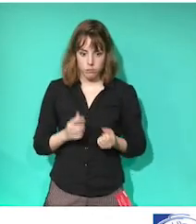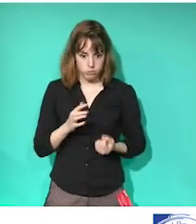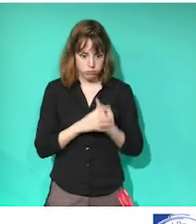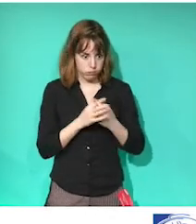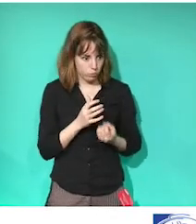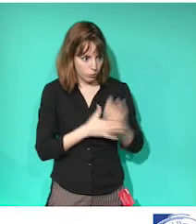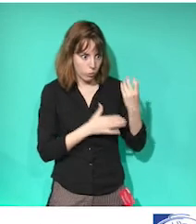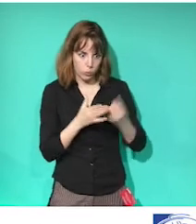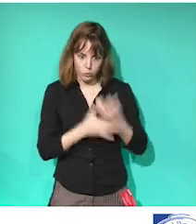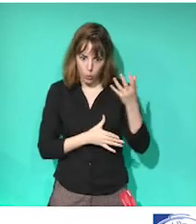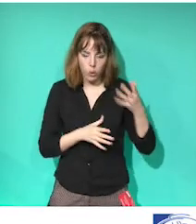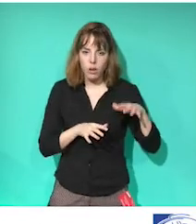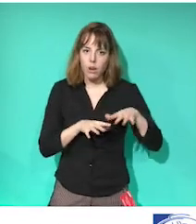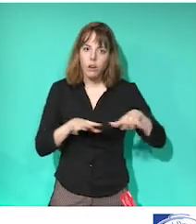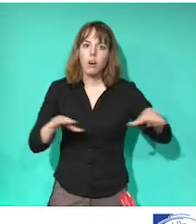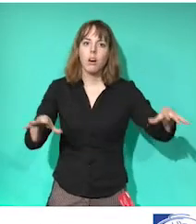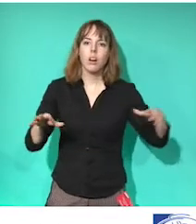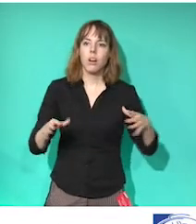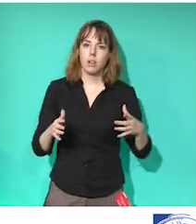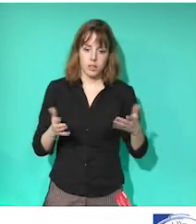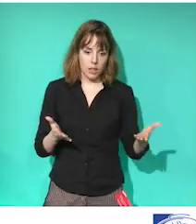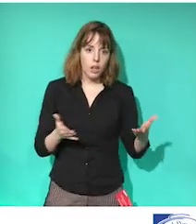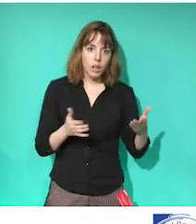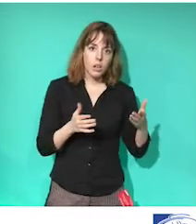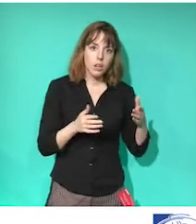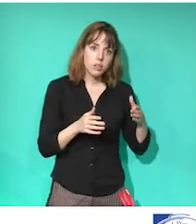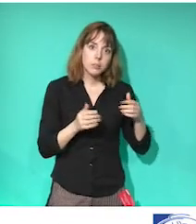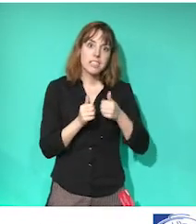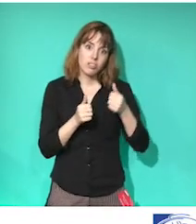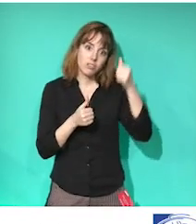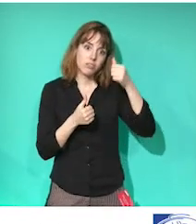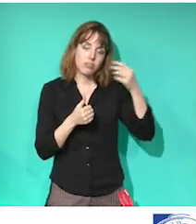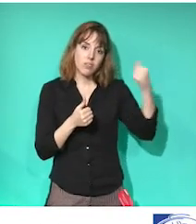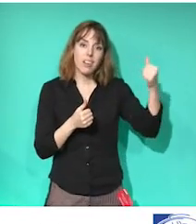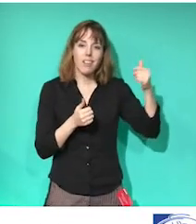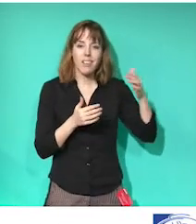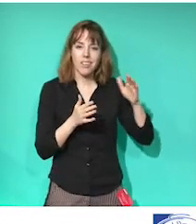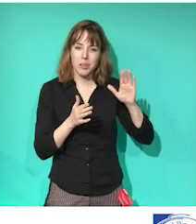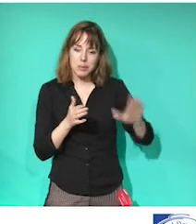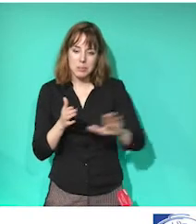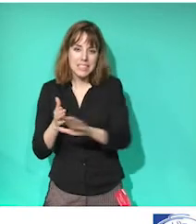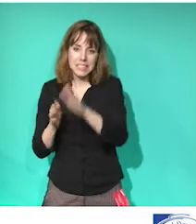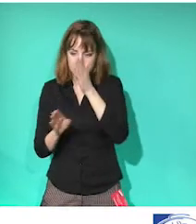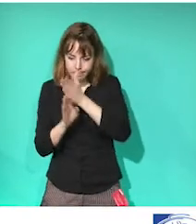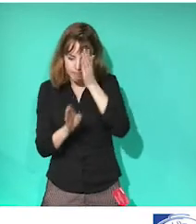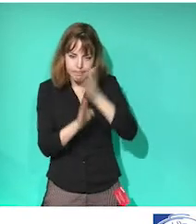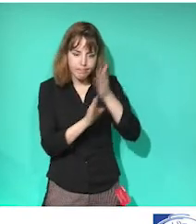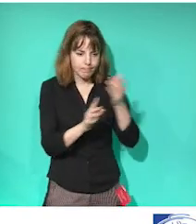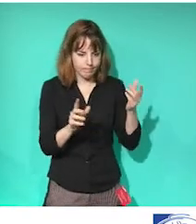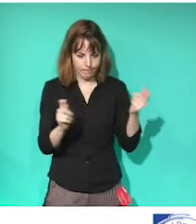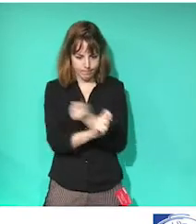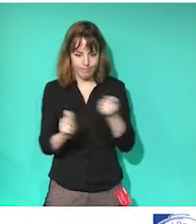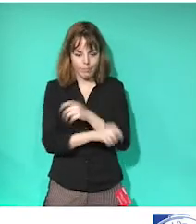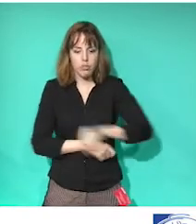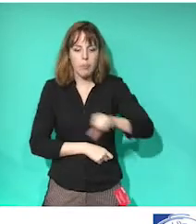réseaux, l'expression a été redite tout à l'heure, sont chacun dans leur couloir de nage. Ils ne se connaissent pas les uns les autres. Et